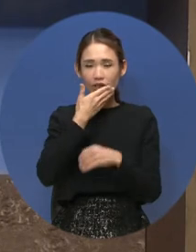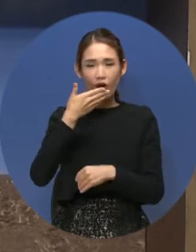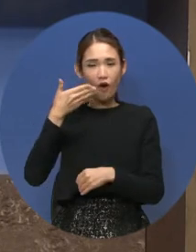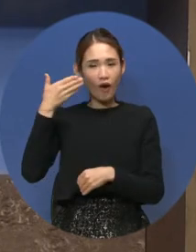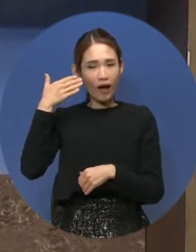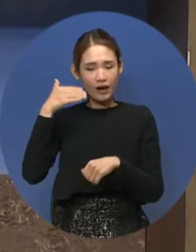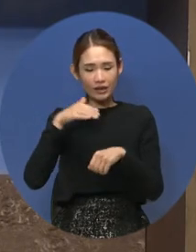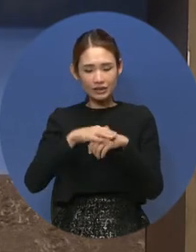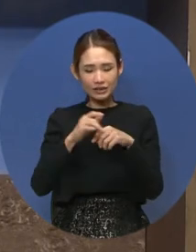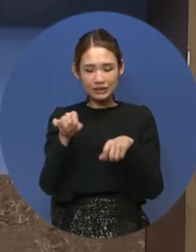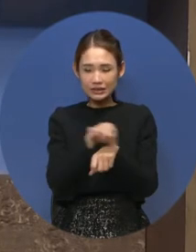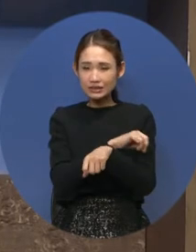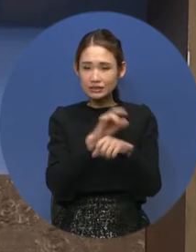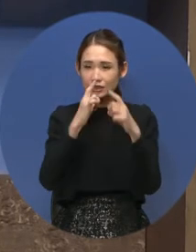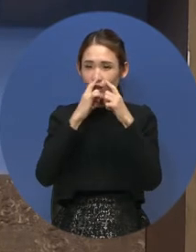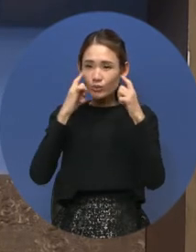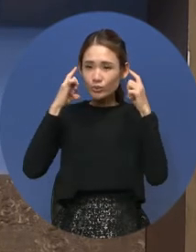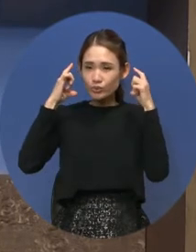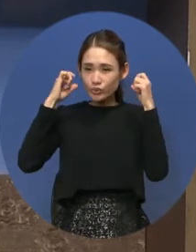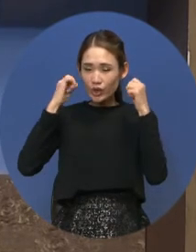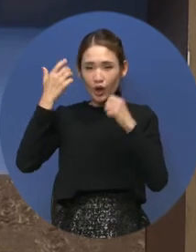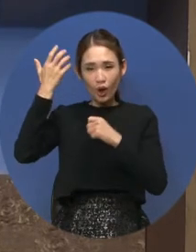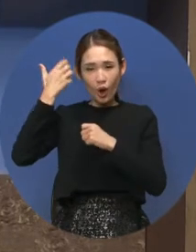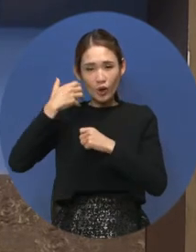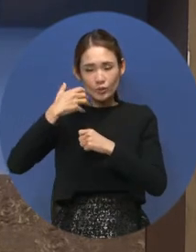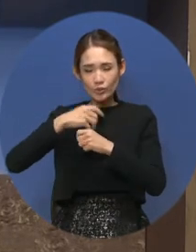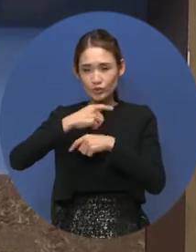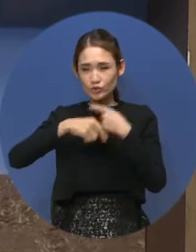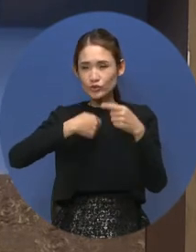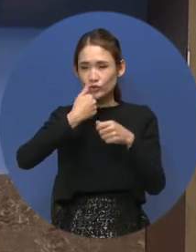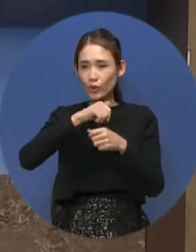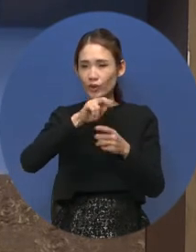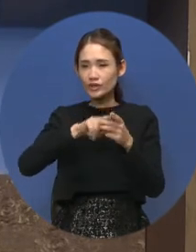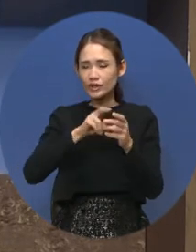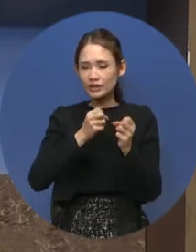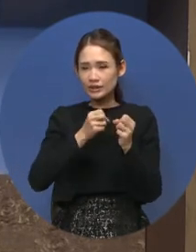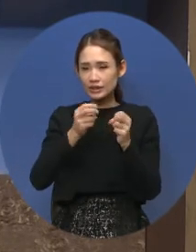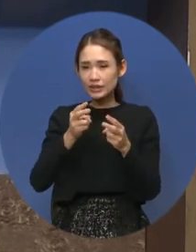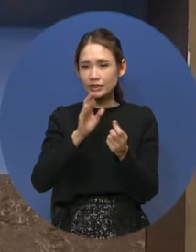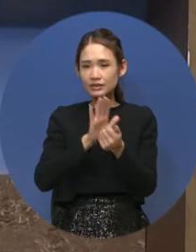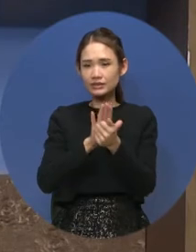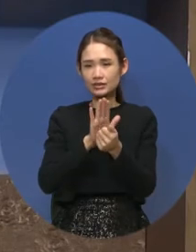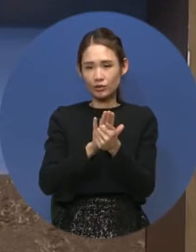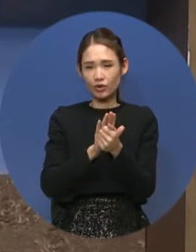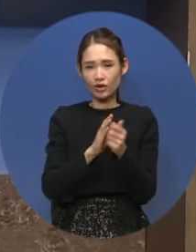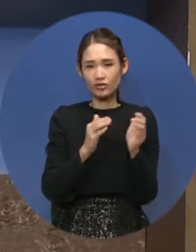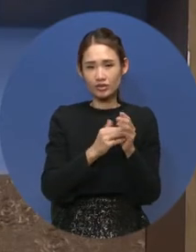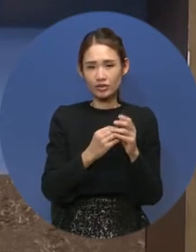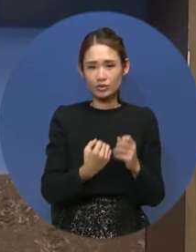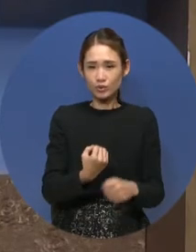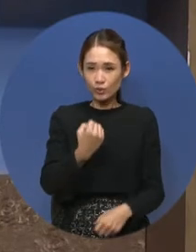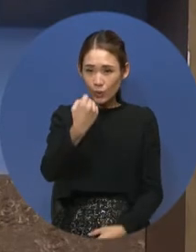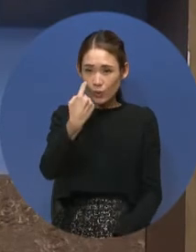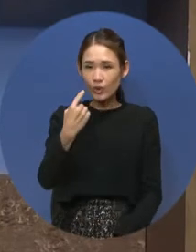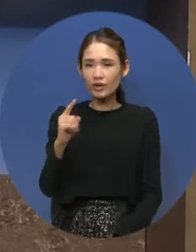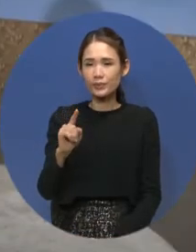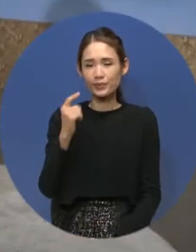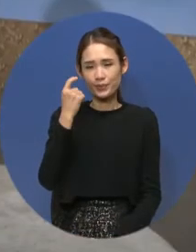마스크를 영등포구 수어통역센터에 지원을 하셨더라고요. 이런 지원을 하게 된 계기가